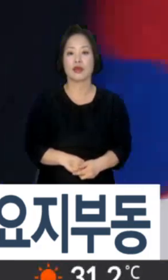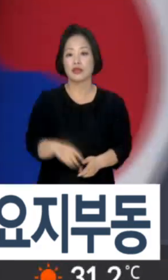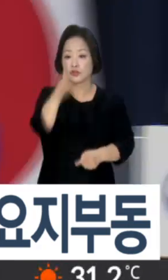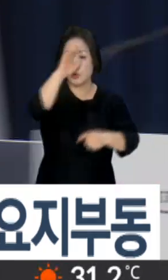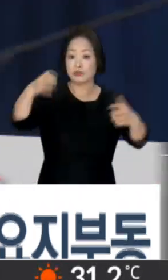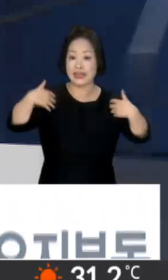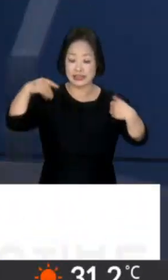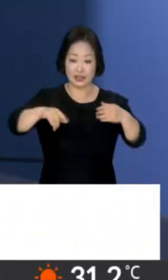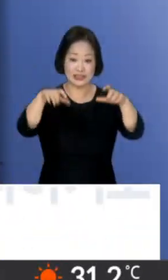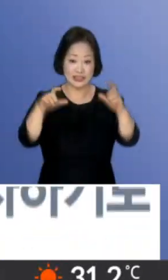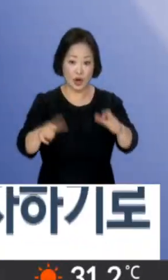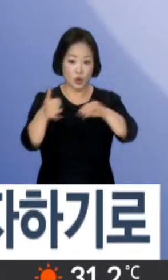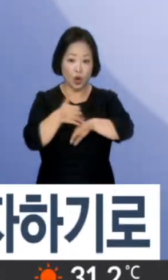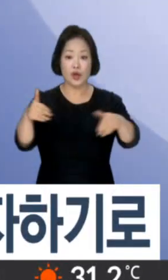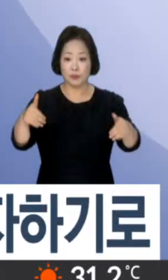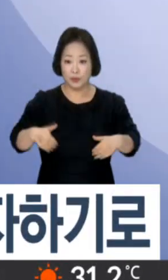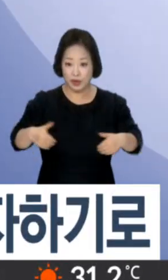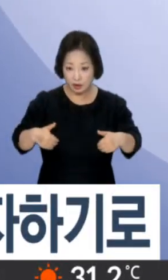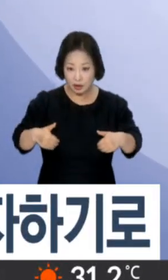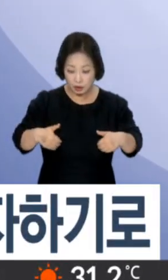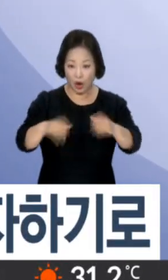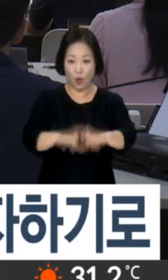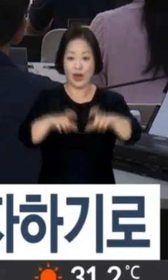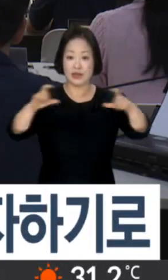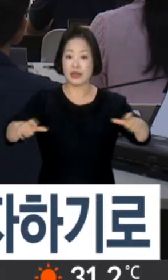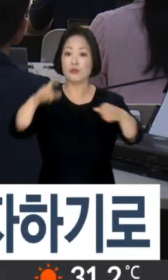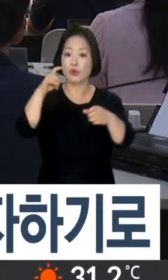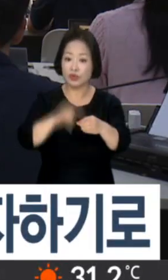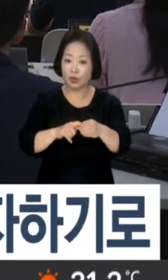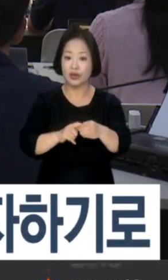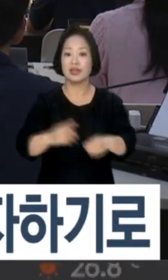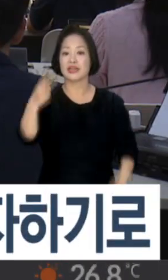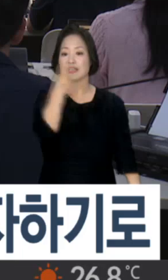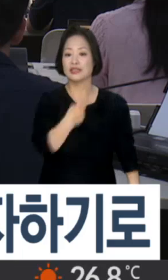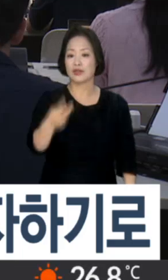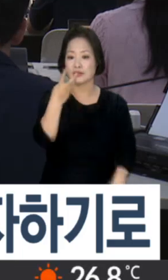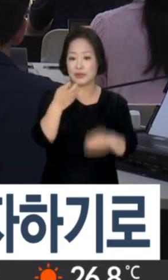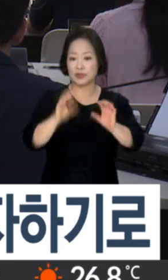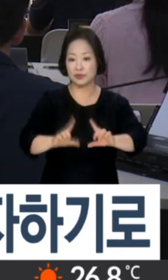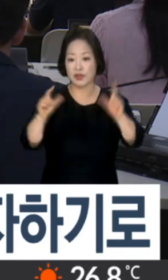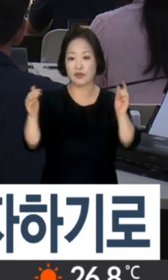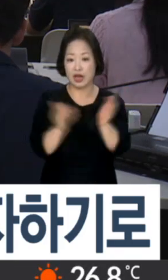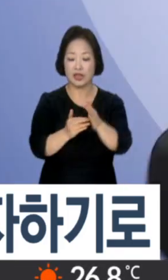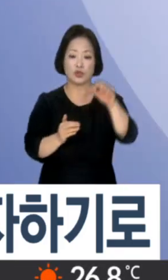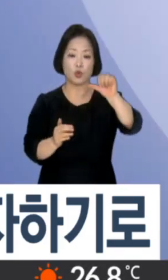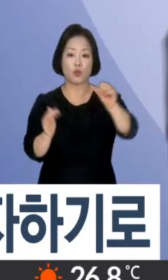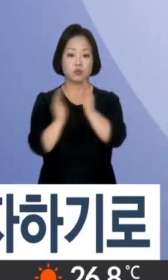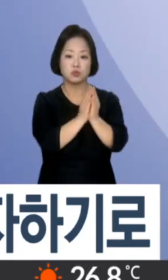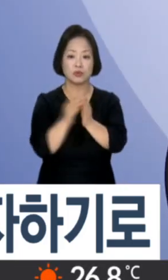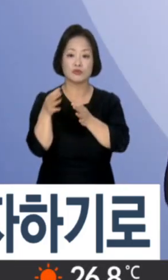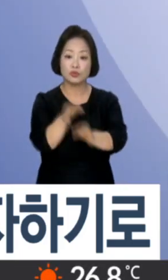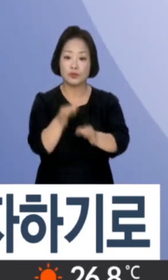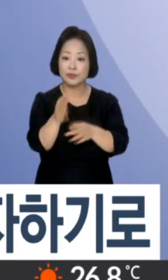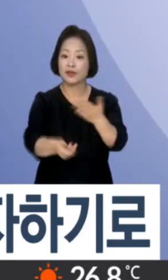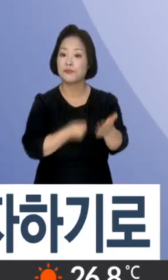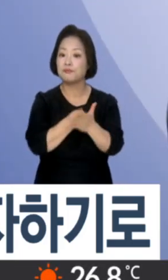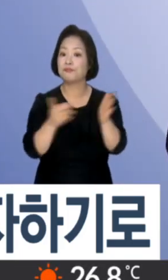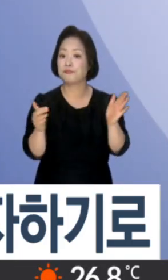정부가 지역 필수 의료 체계 확립을 위한 인력을 키우기 위해 2030년까지 5조 원 이상을 투입하기로